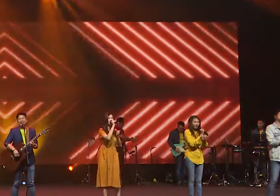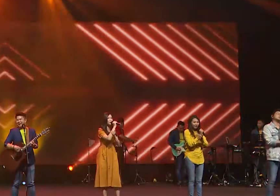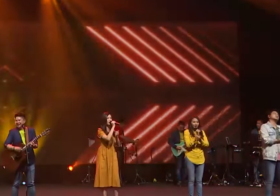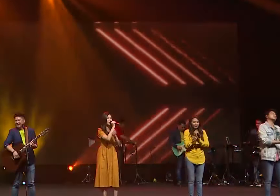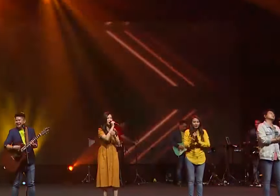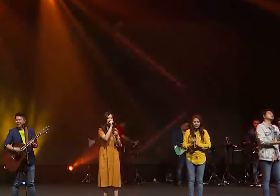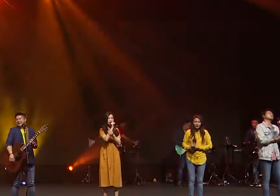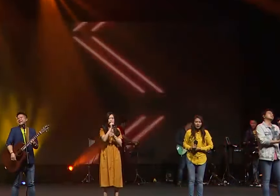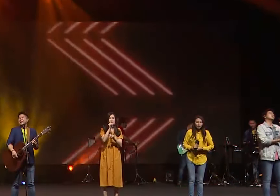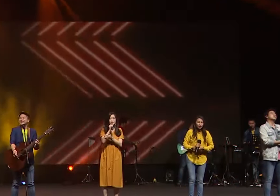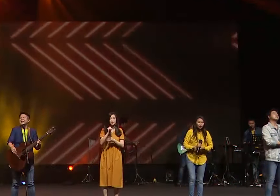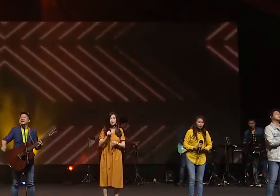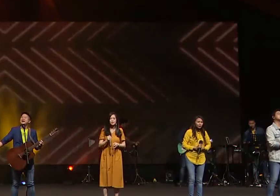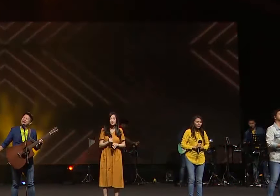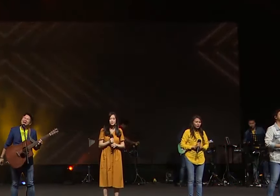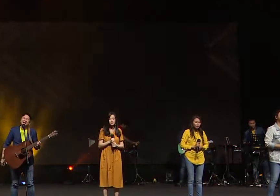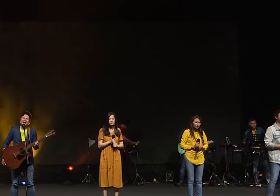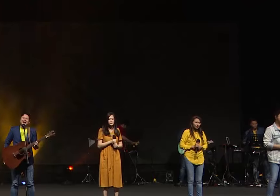Haleluya.